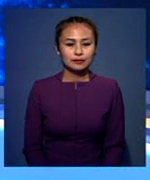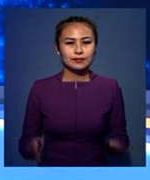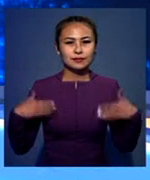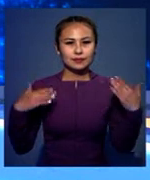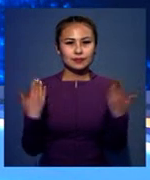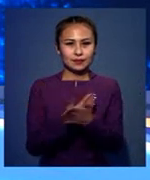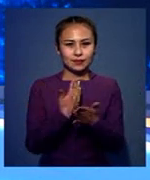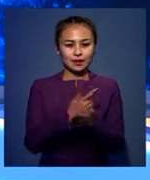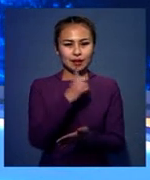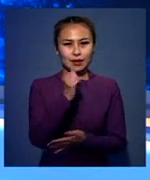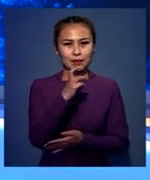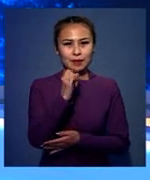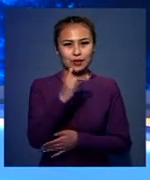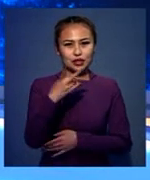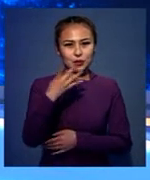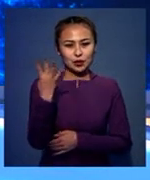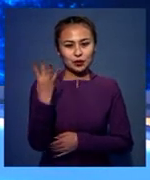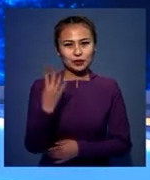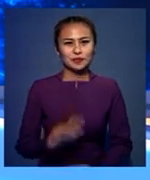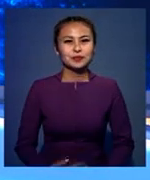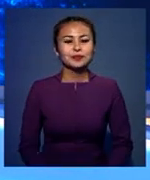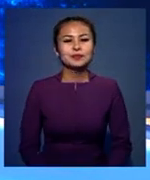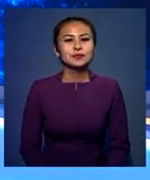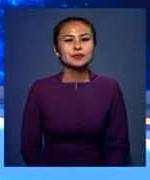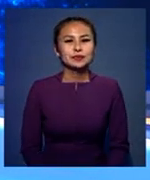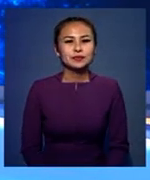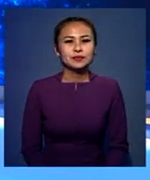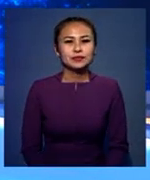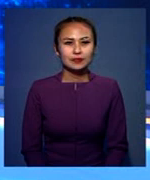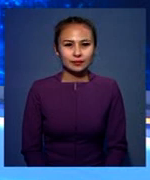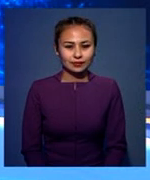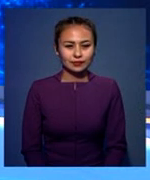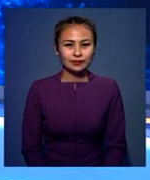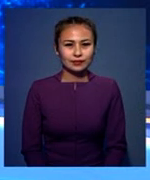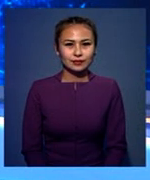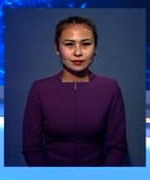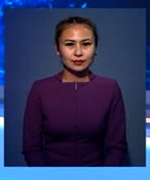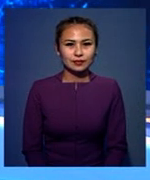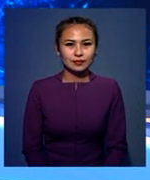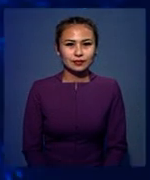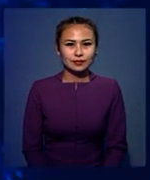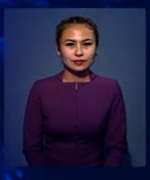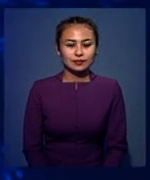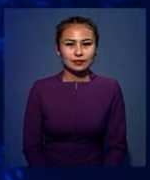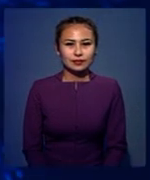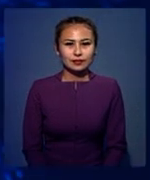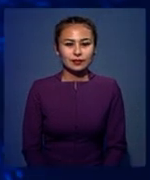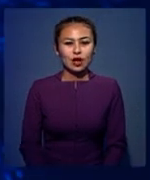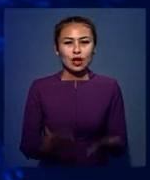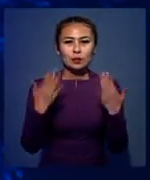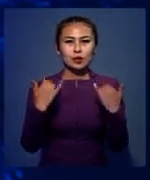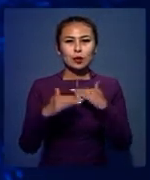Ассаламу алейкум. Тікелей эфирде жаңалықтар. Студияда Нұрбек Жәлел және сурдоудармашы Жанбота Сәрсенбаева.